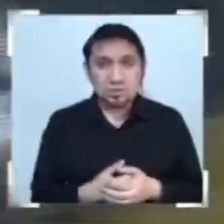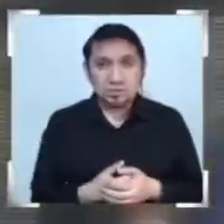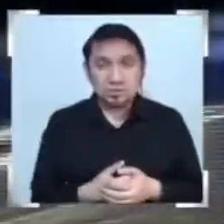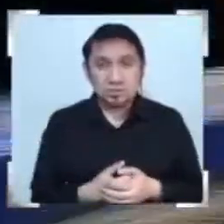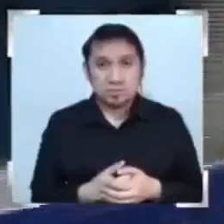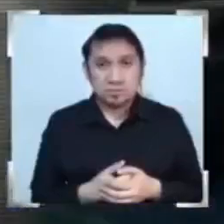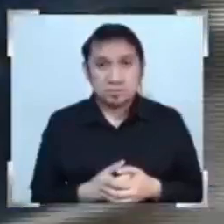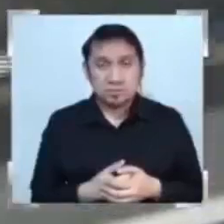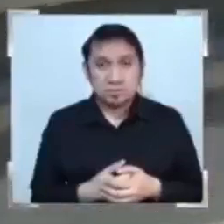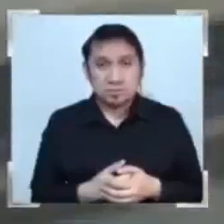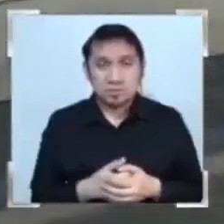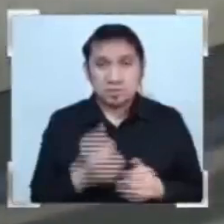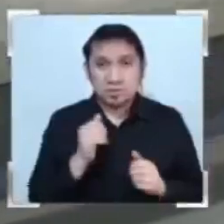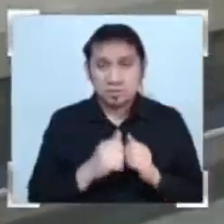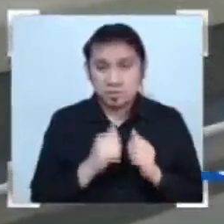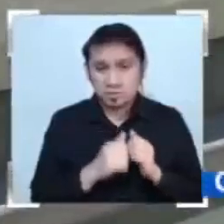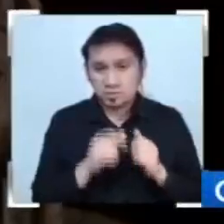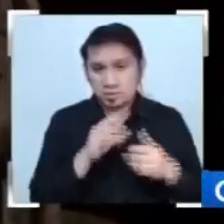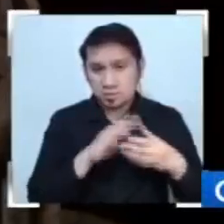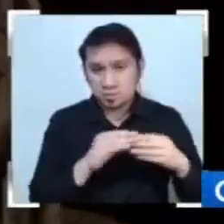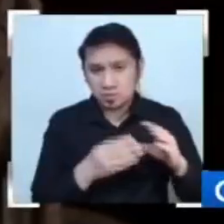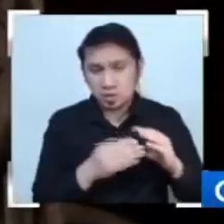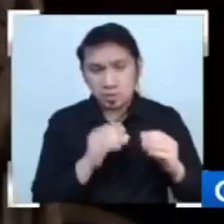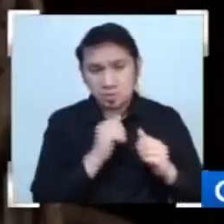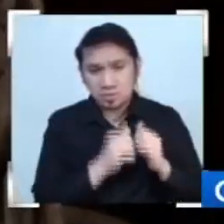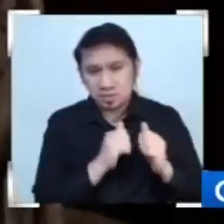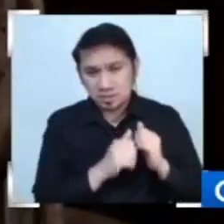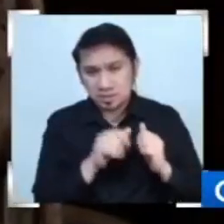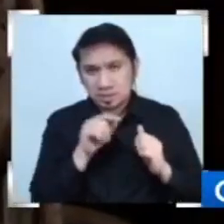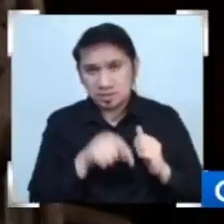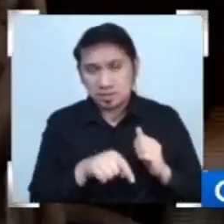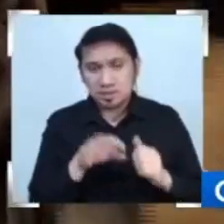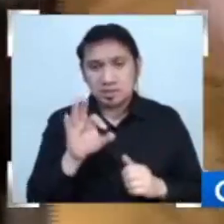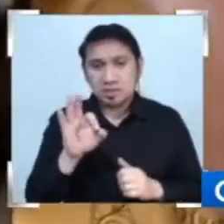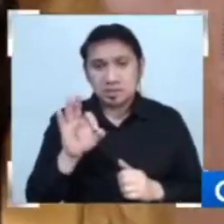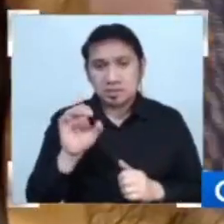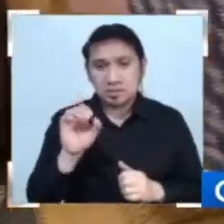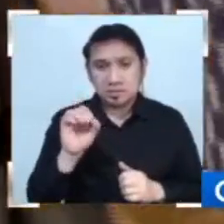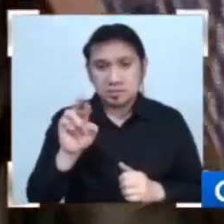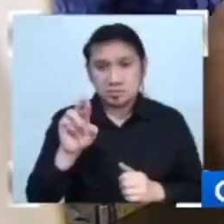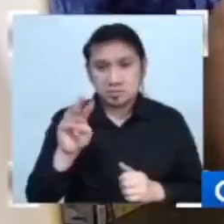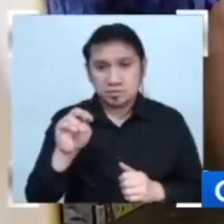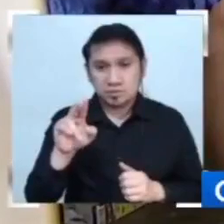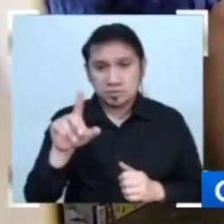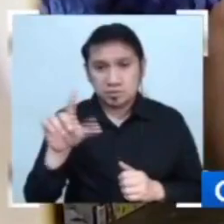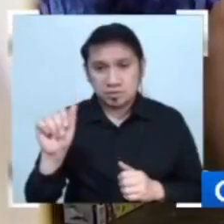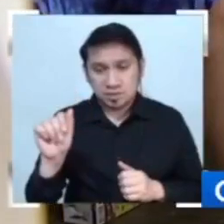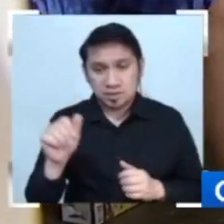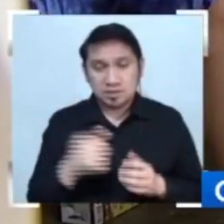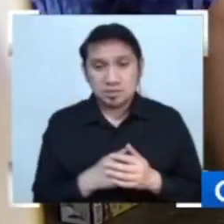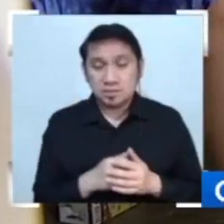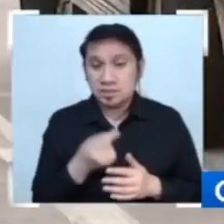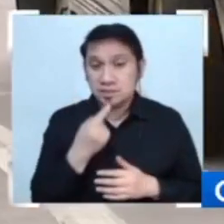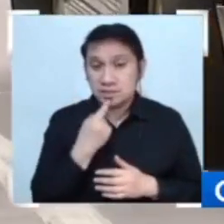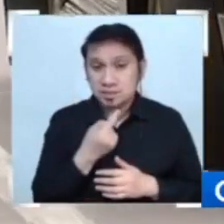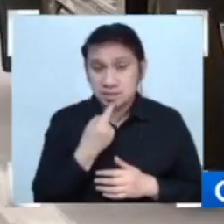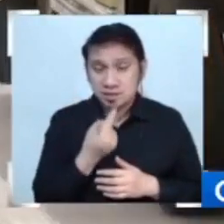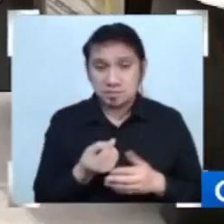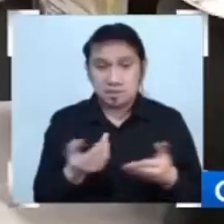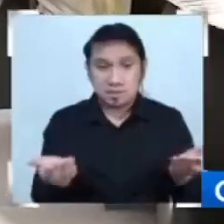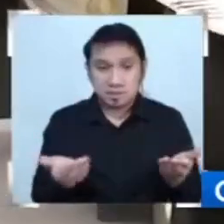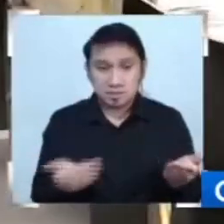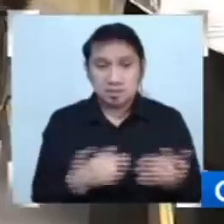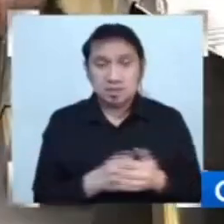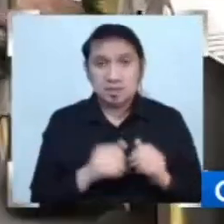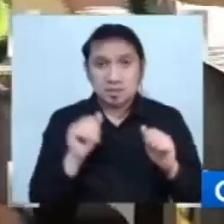Ano pa itong saysay nitong kanilang formula, nitong fare adjustment formula na ang sinasabi dito ay kaya